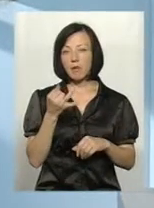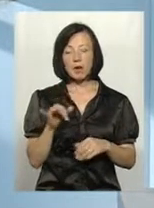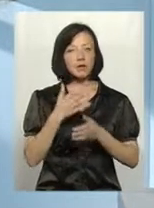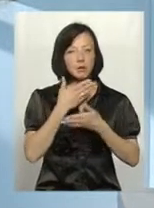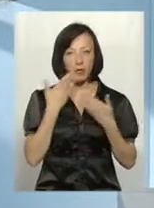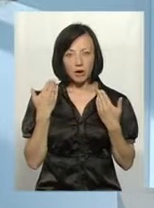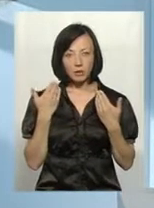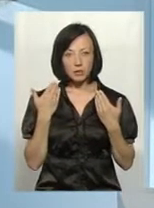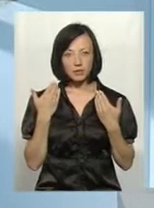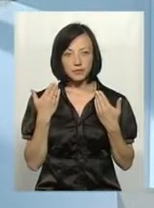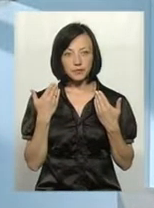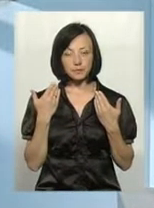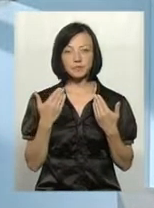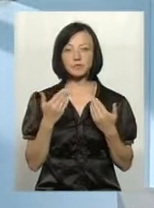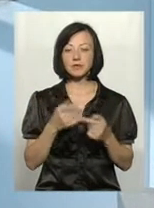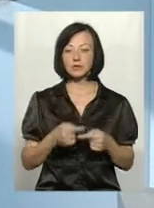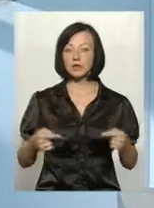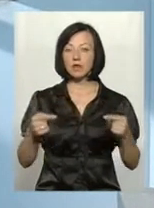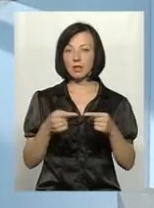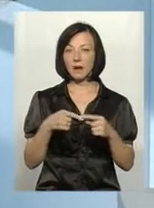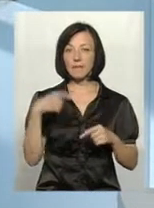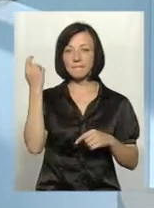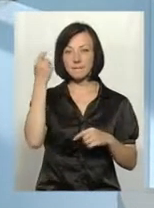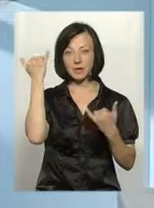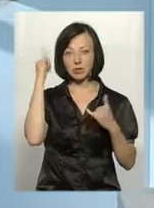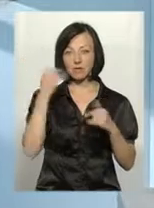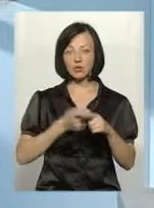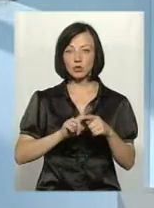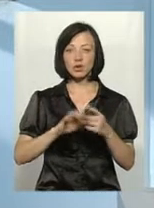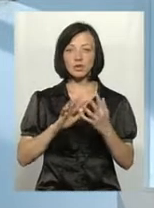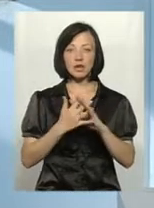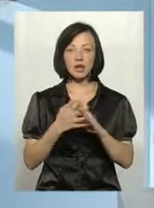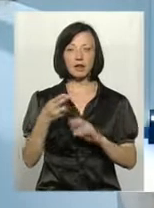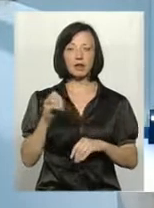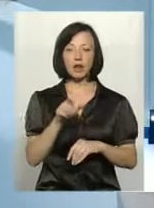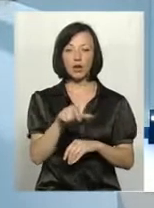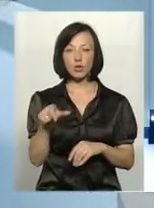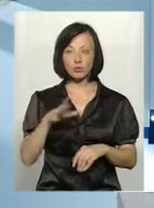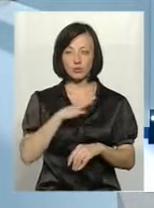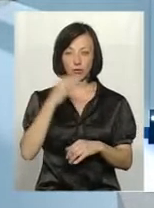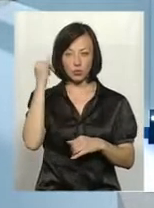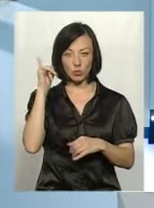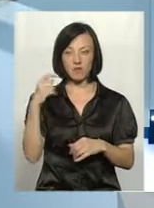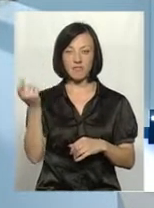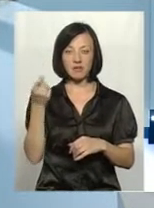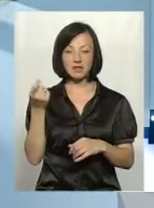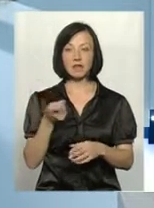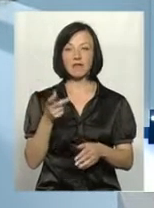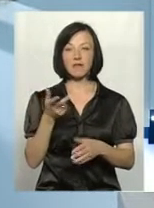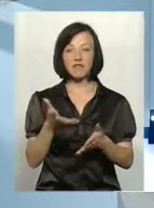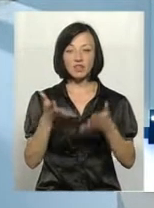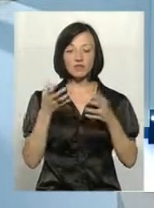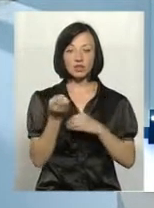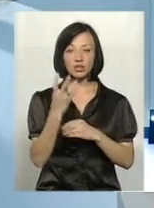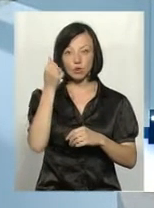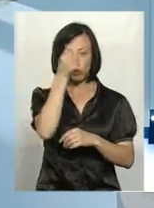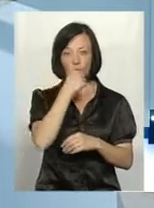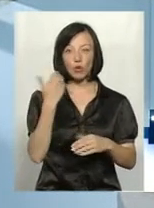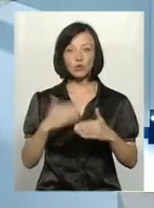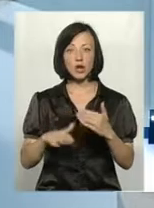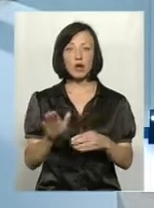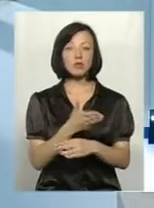мають. В той самий час пасовиська цього села, де були люди, худоби випасали, виявилися в 2014 році